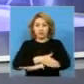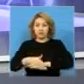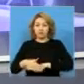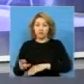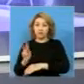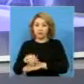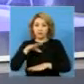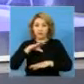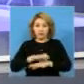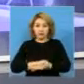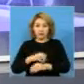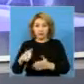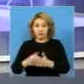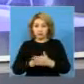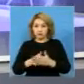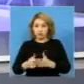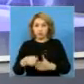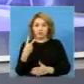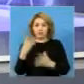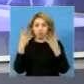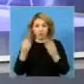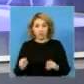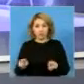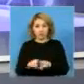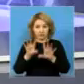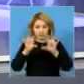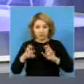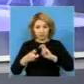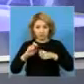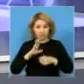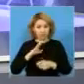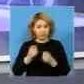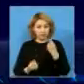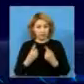кесіп өту фактілерін жою. Екі күнде бір қатар заң бұзушылығы анықталды.